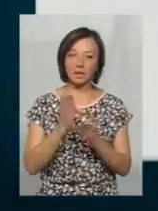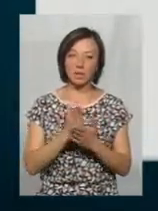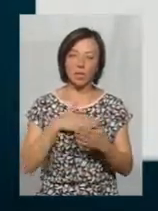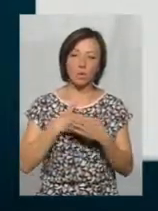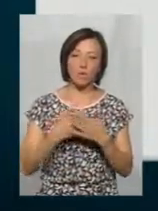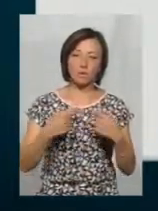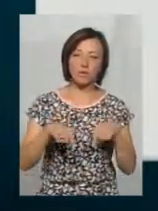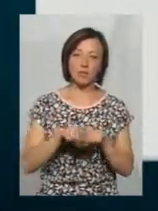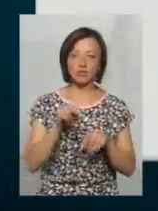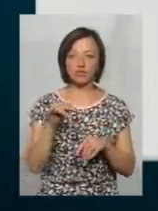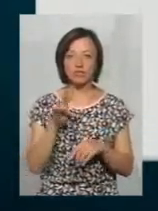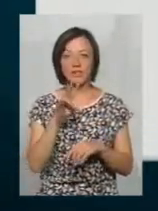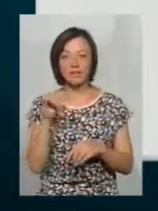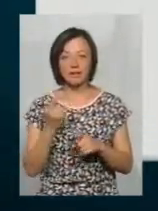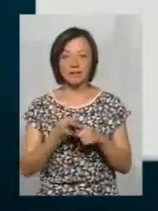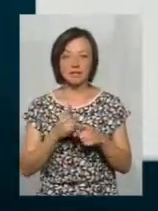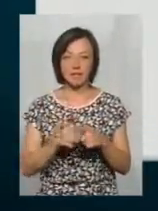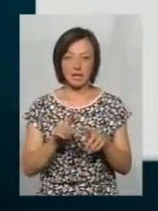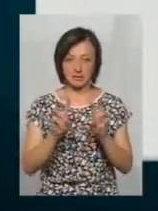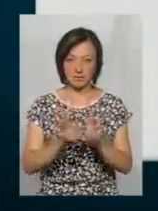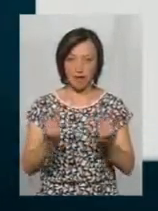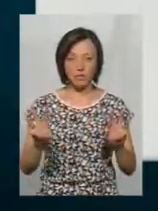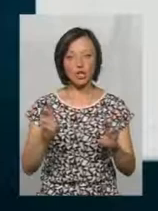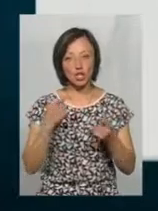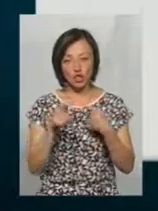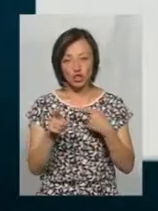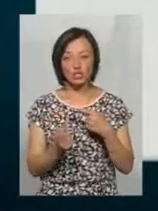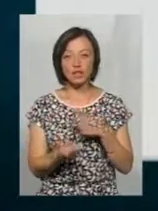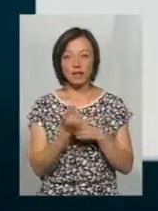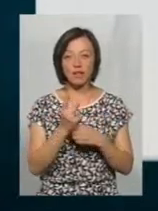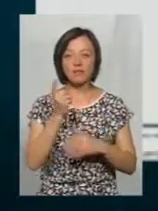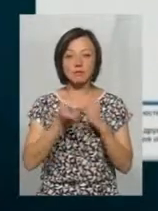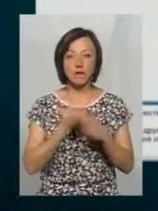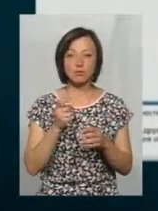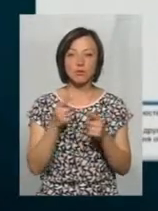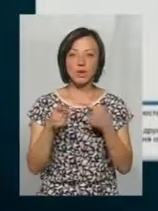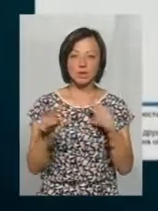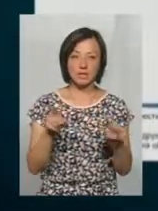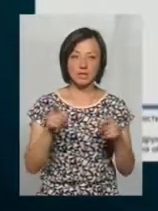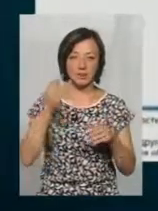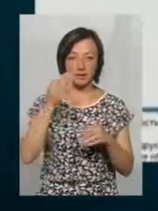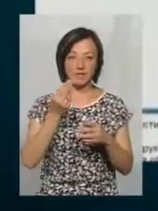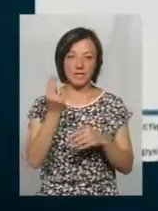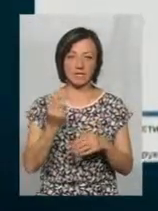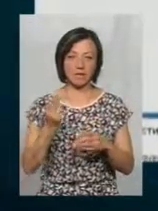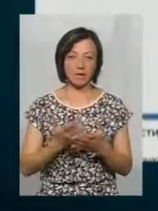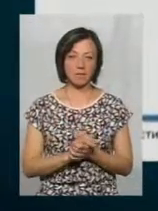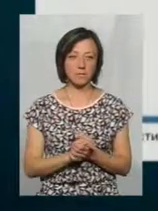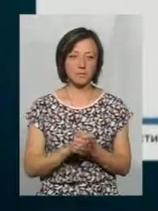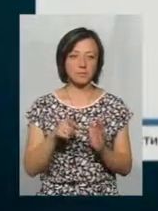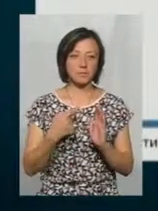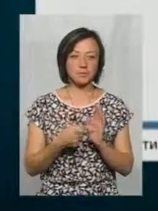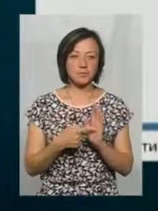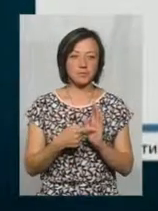громадська організація, чи є, це цей сайт. Чи є інші якісь способи, і чому така різниця взагалі в цифрах? Я